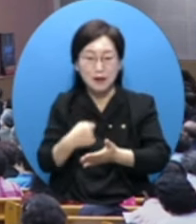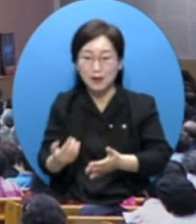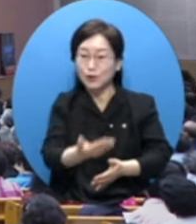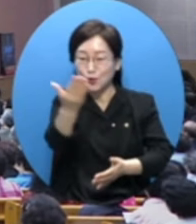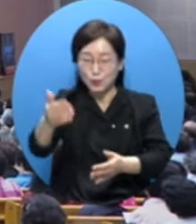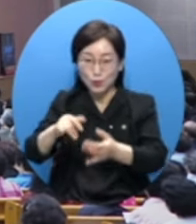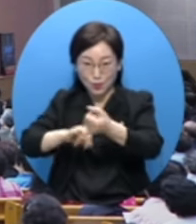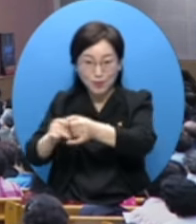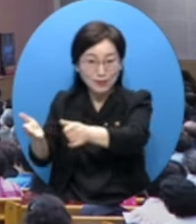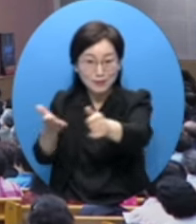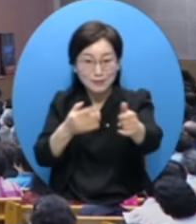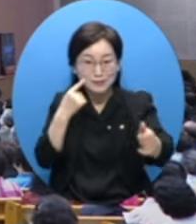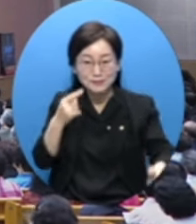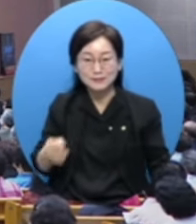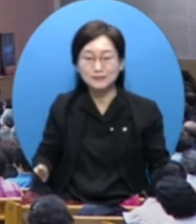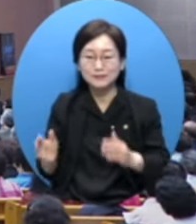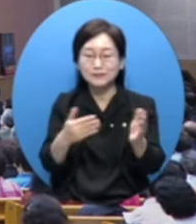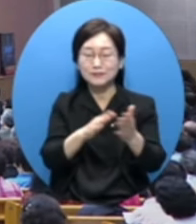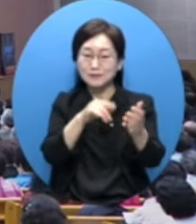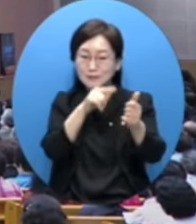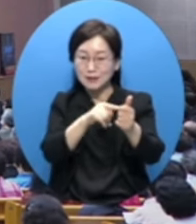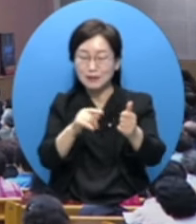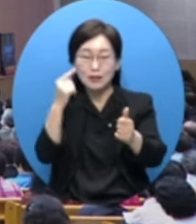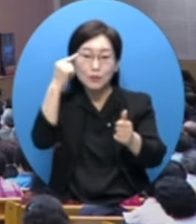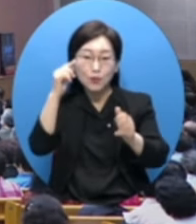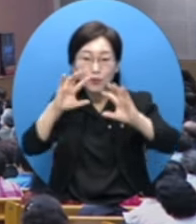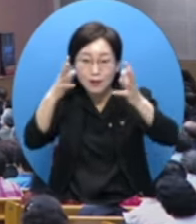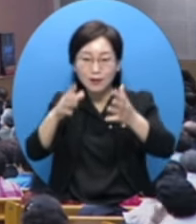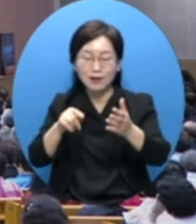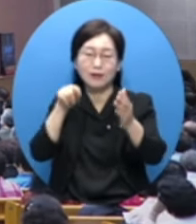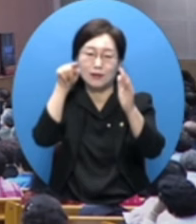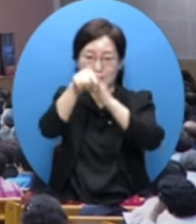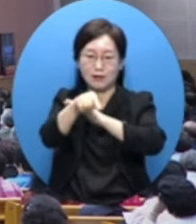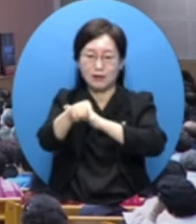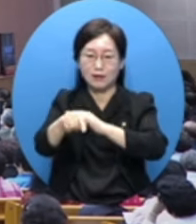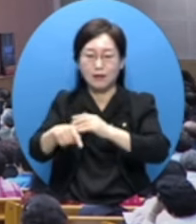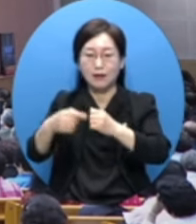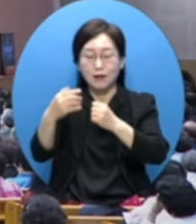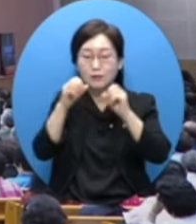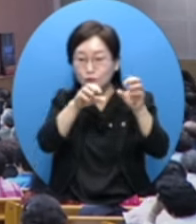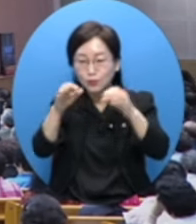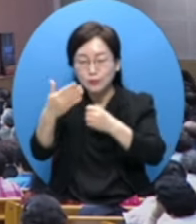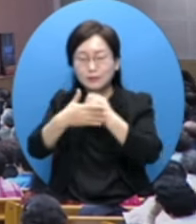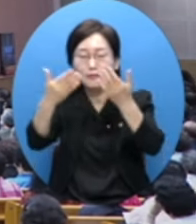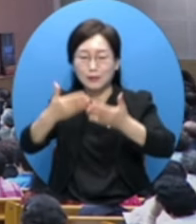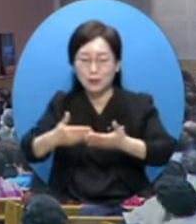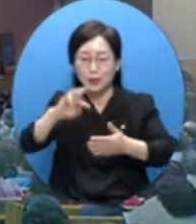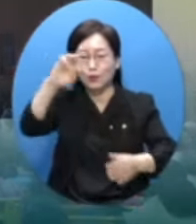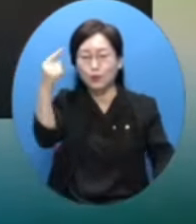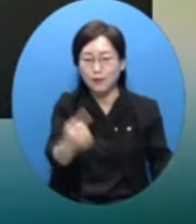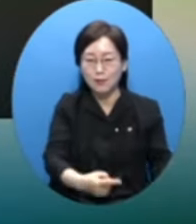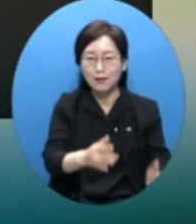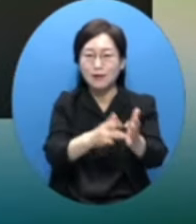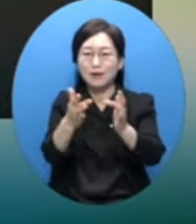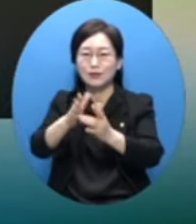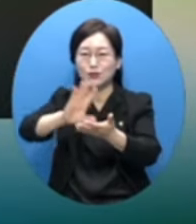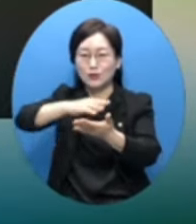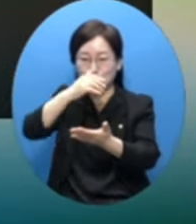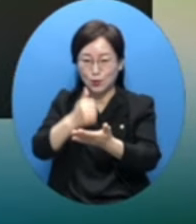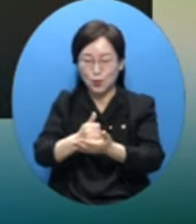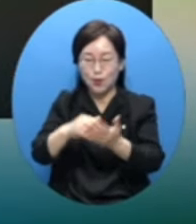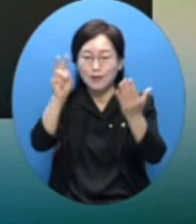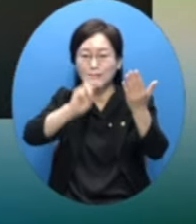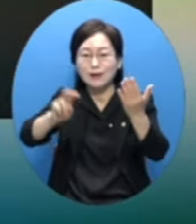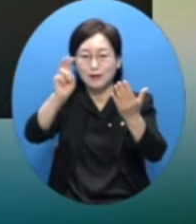이용희 선교사도 몽골에 가고 이분도 몽골에 가서 은혜 받고 돌아와서 예수 시리즈 찬양 첫 앨범을 내게